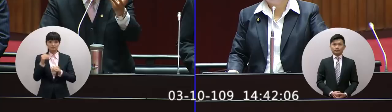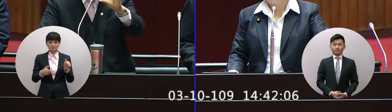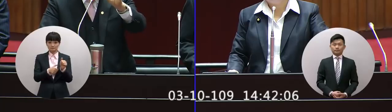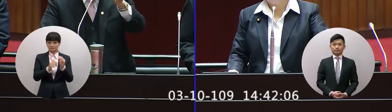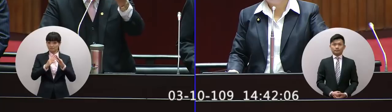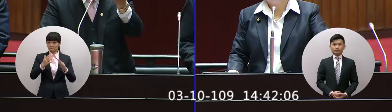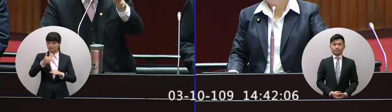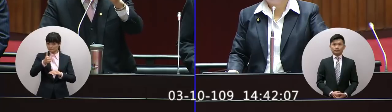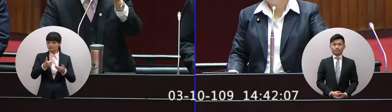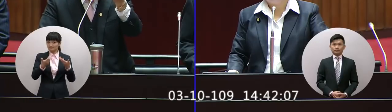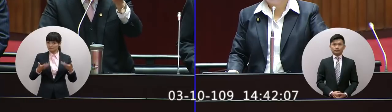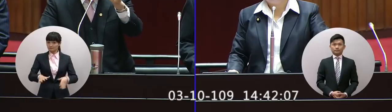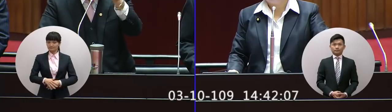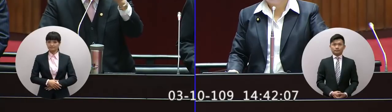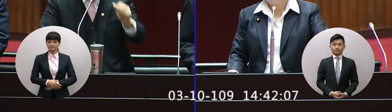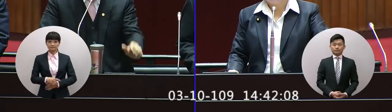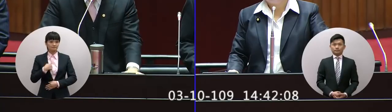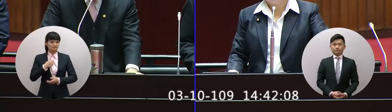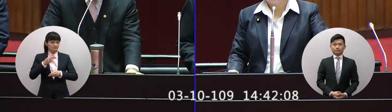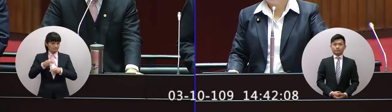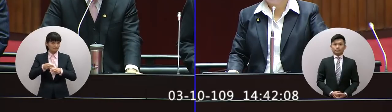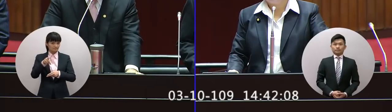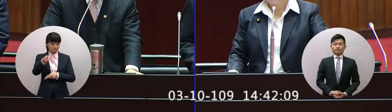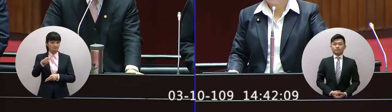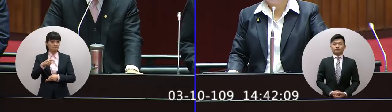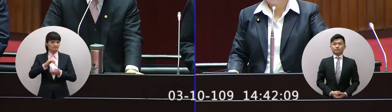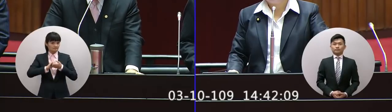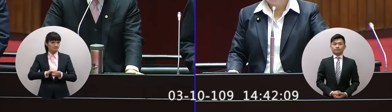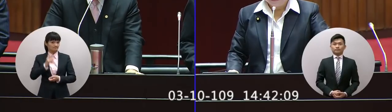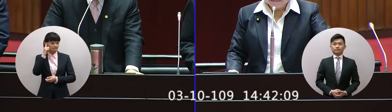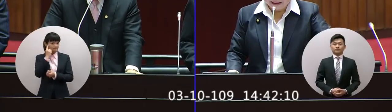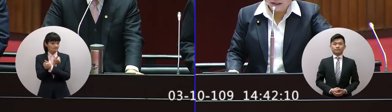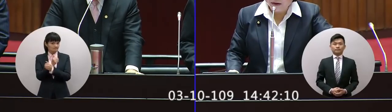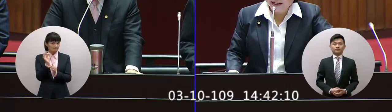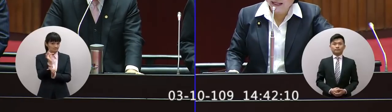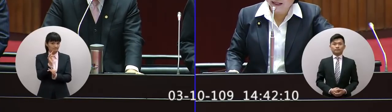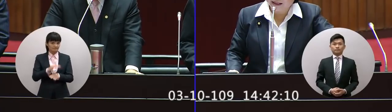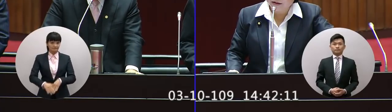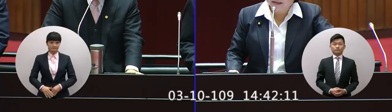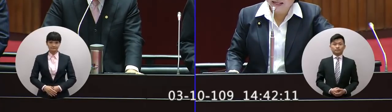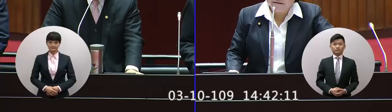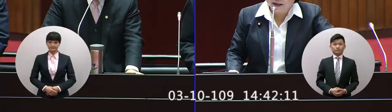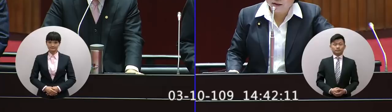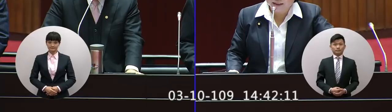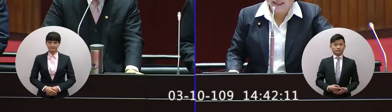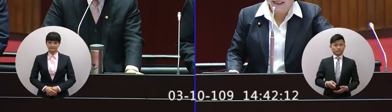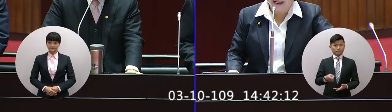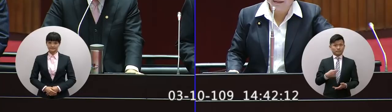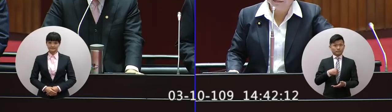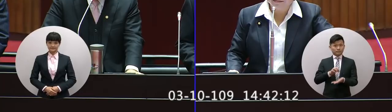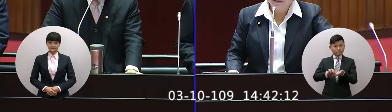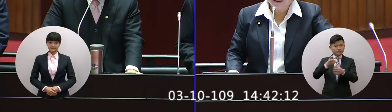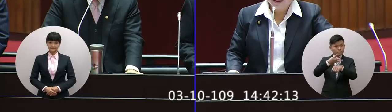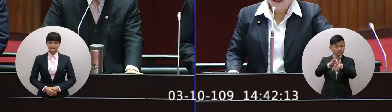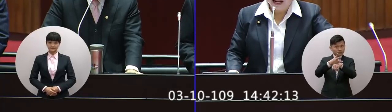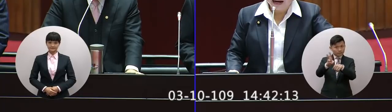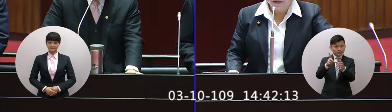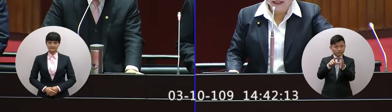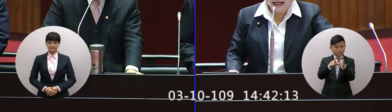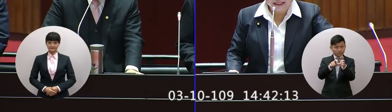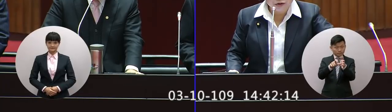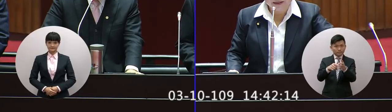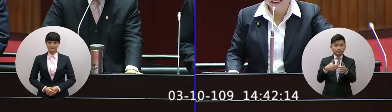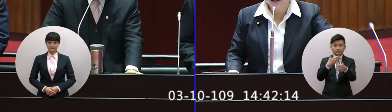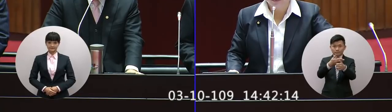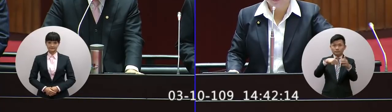长，必定能斟酌这方面的圆满。 请愿意用3分钟的时间，